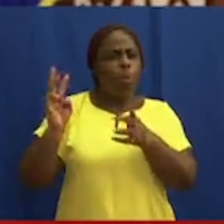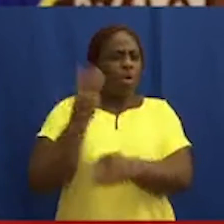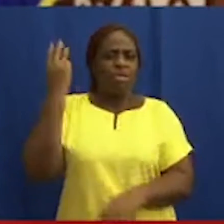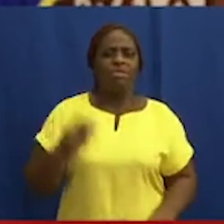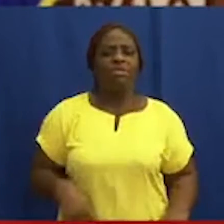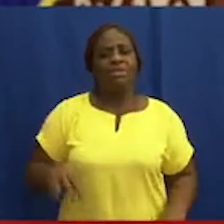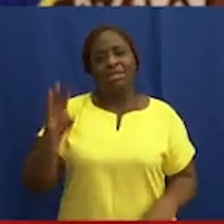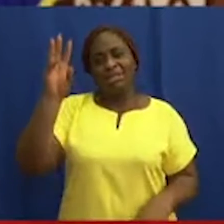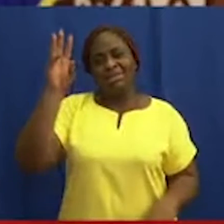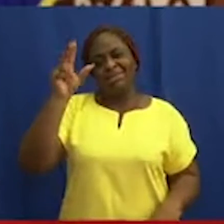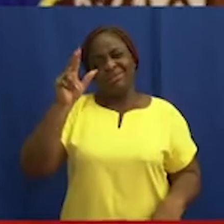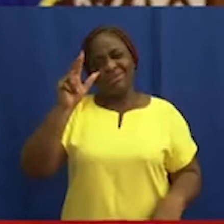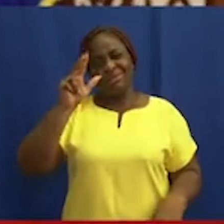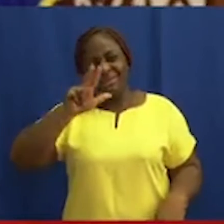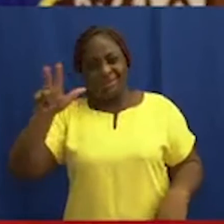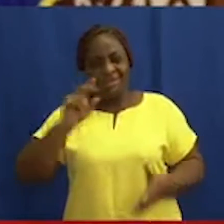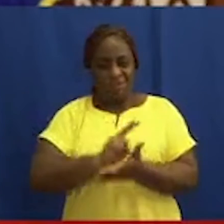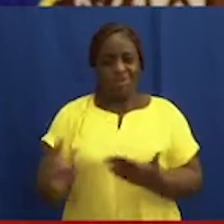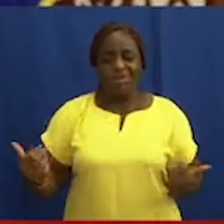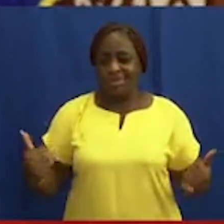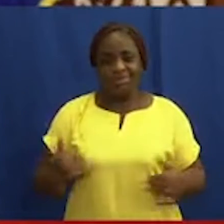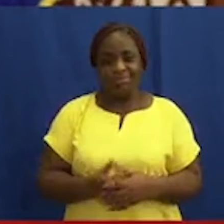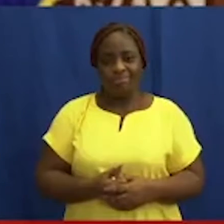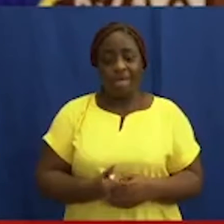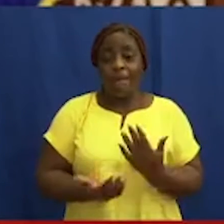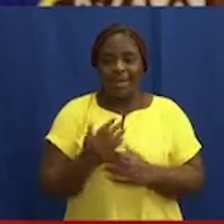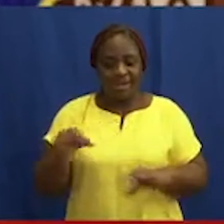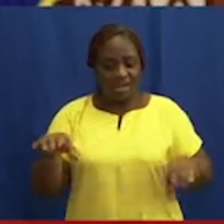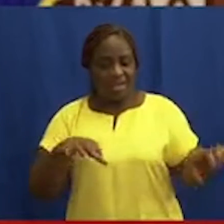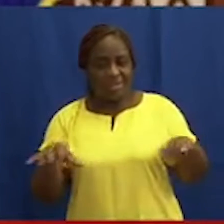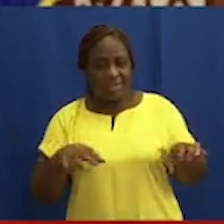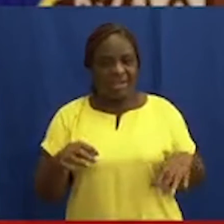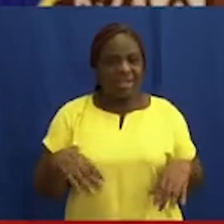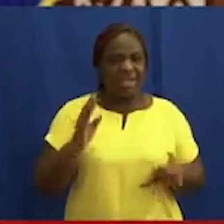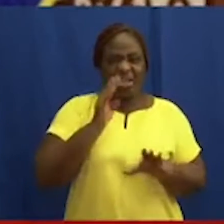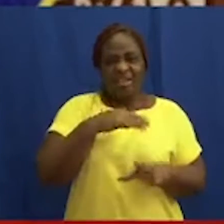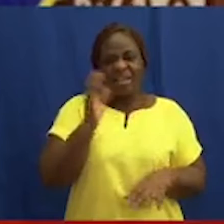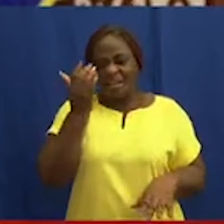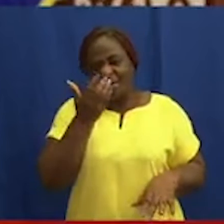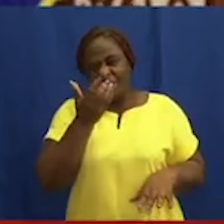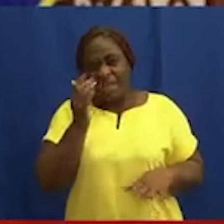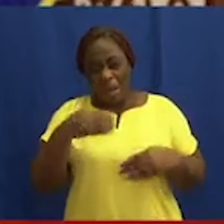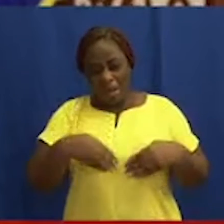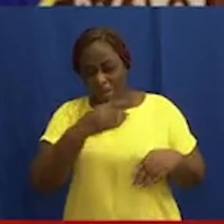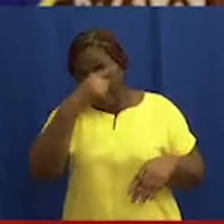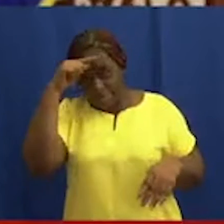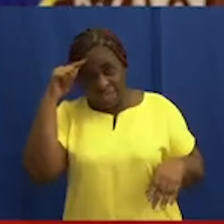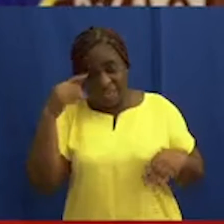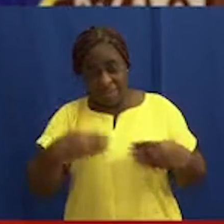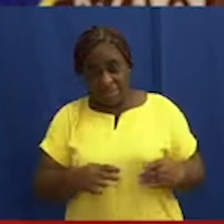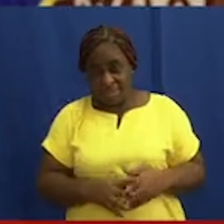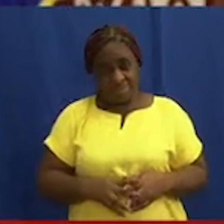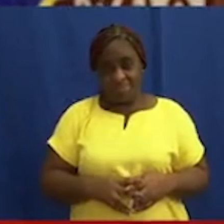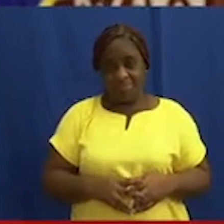Shine na rufe wasu wajaje da yake ana harkar sayar da kudade wanda